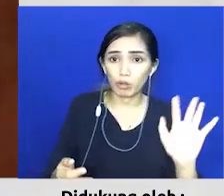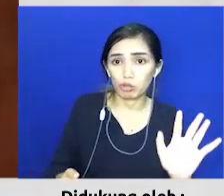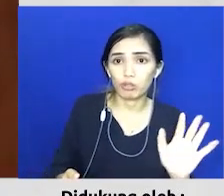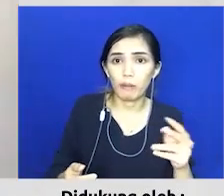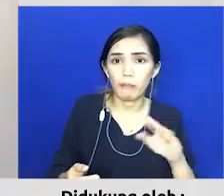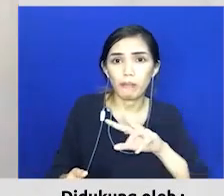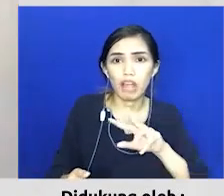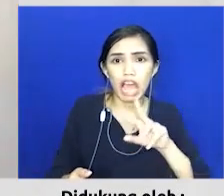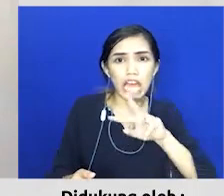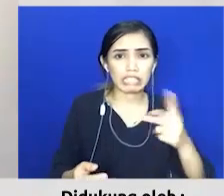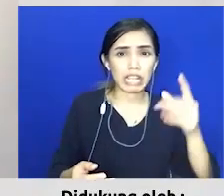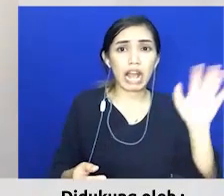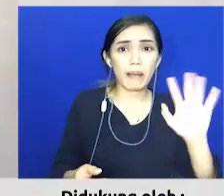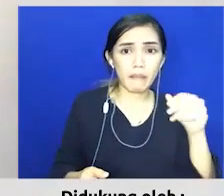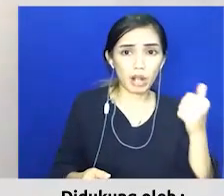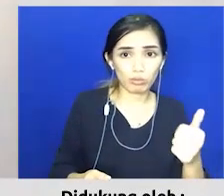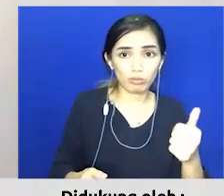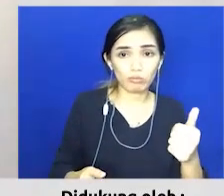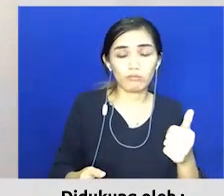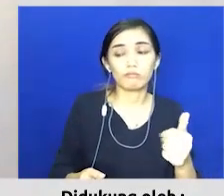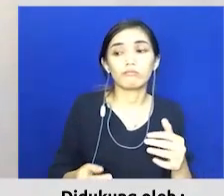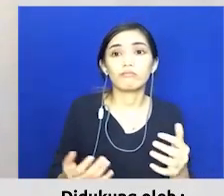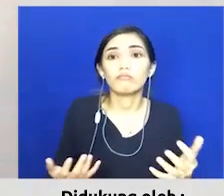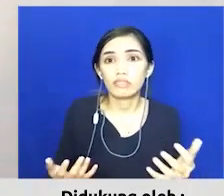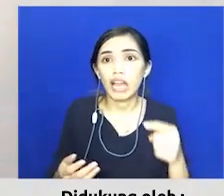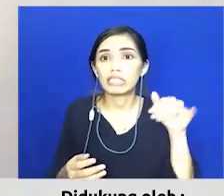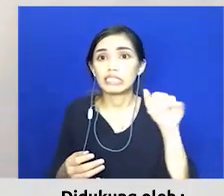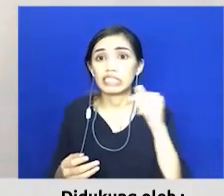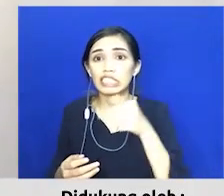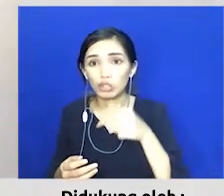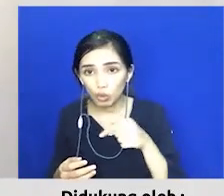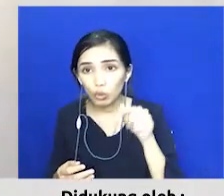persoalannya. Dan bagaimana kita lantas